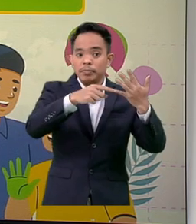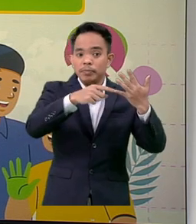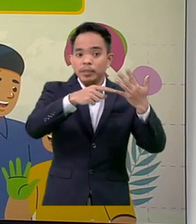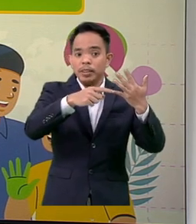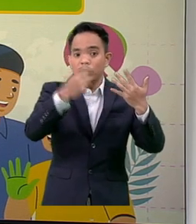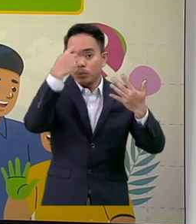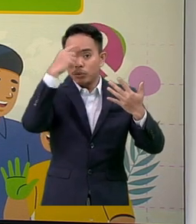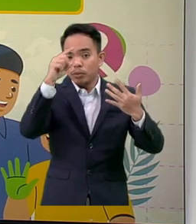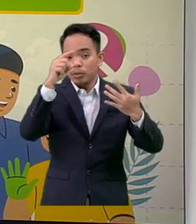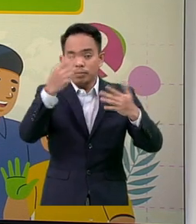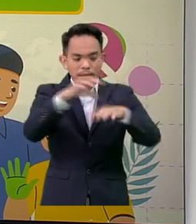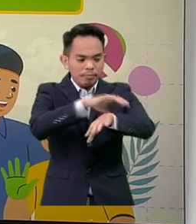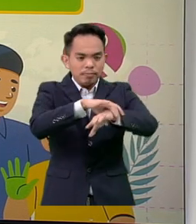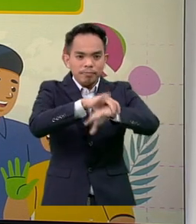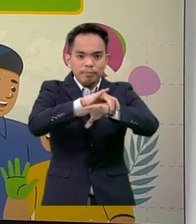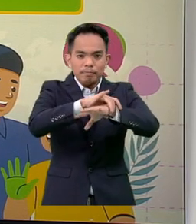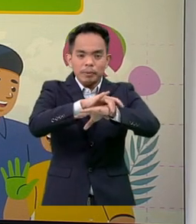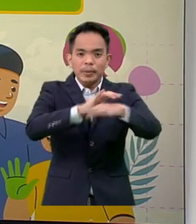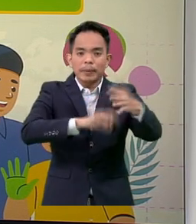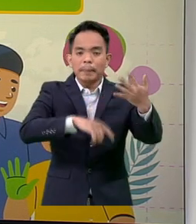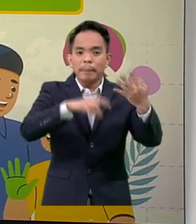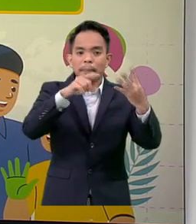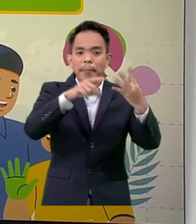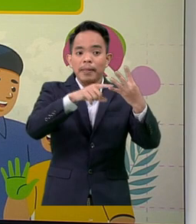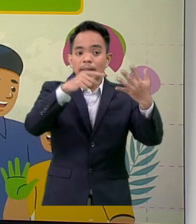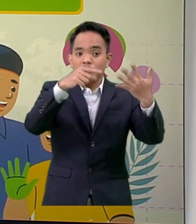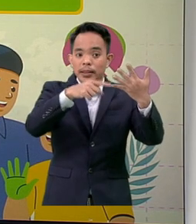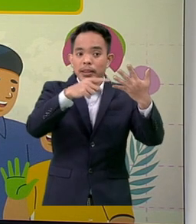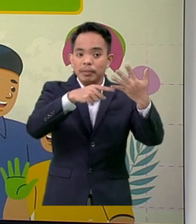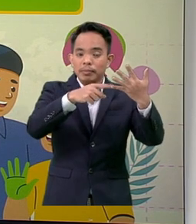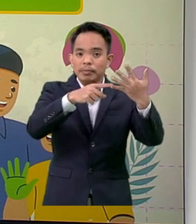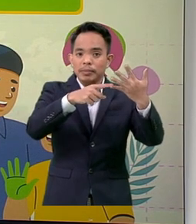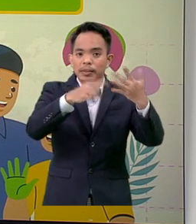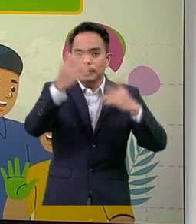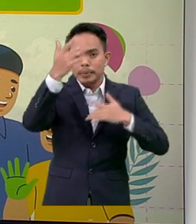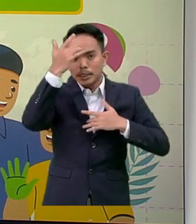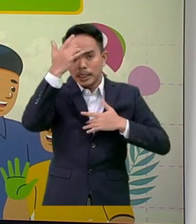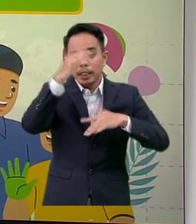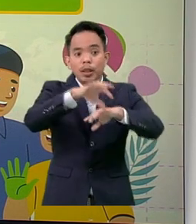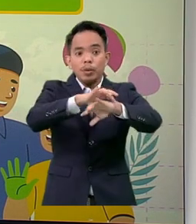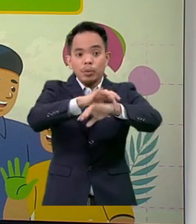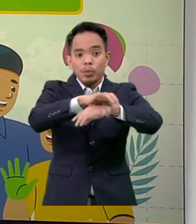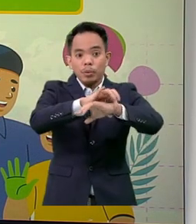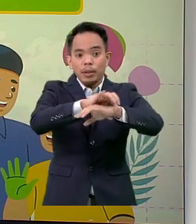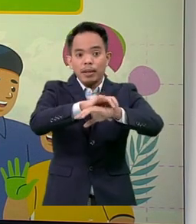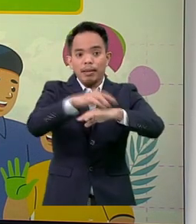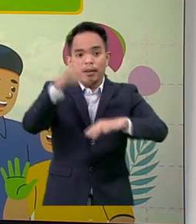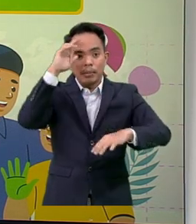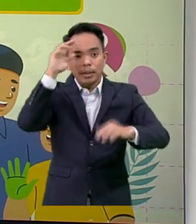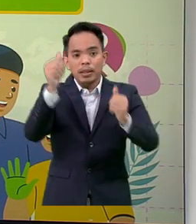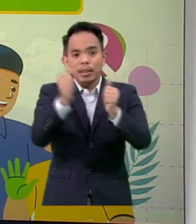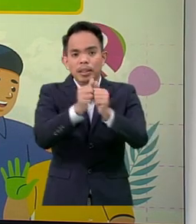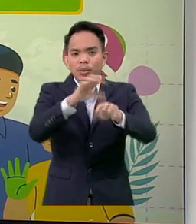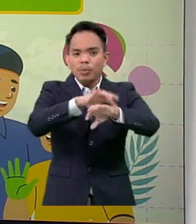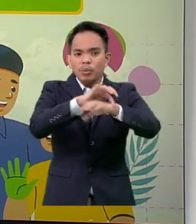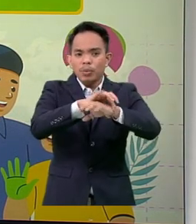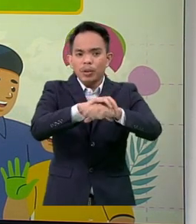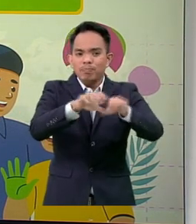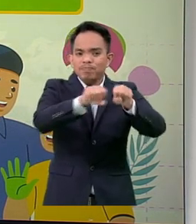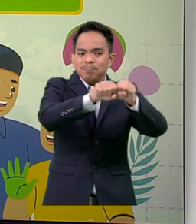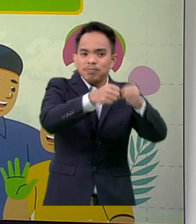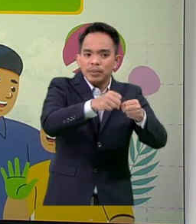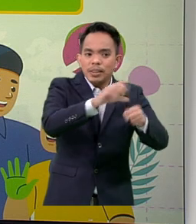dan juga distrofi spinal muscular. Manakala yang terakhir adalah penyakit tulang seperti penyakit tulang rapuh dan